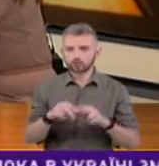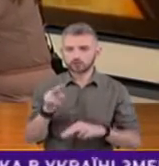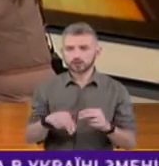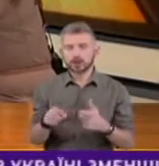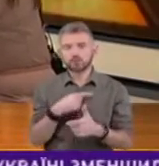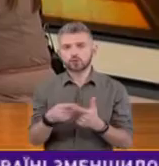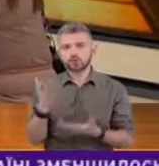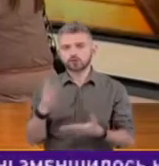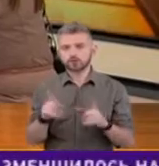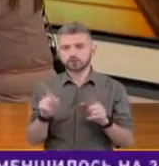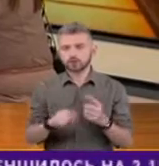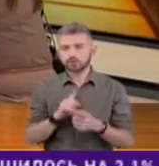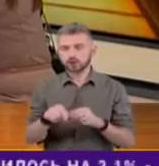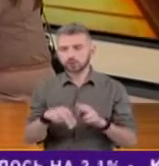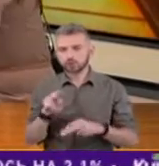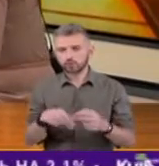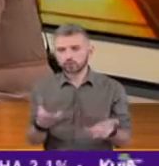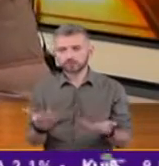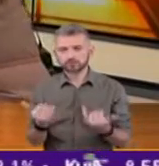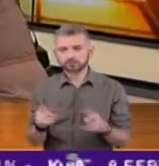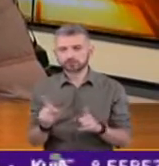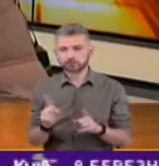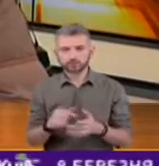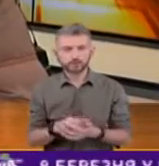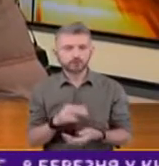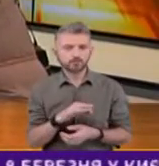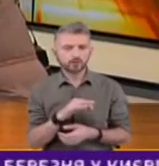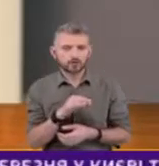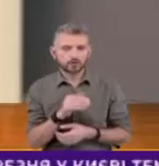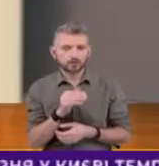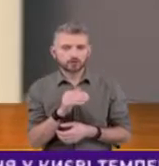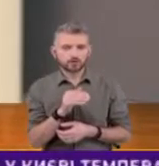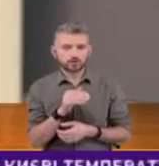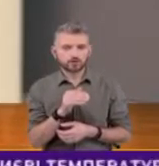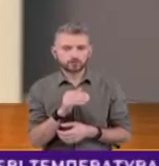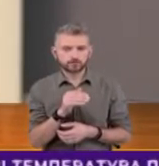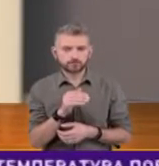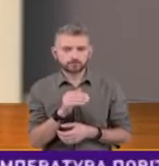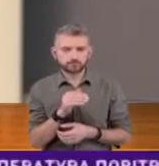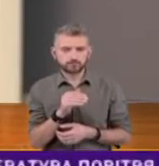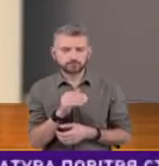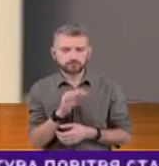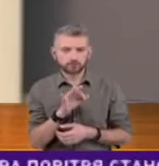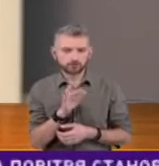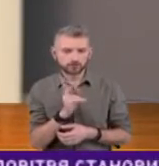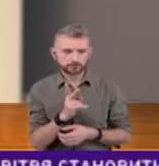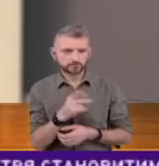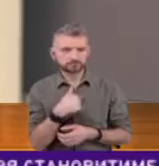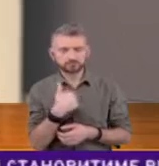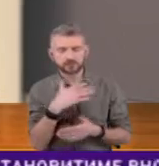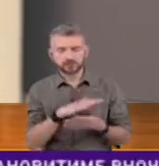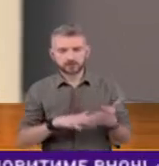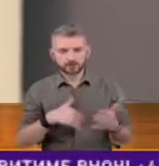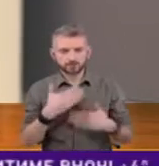або, можливо, навіть перебудова? На якому етапі ви знаєте, по фоку ми ще далі пішли. Мені дуже приємно,